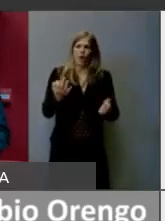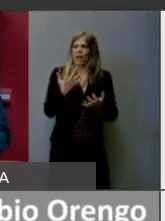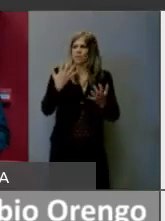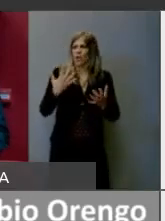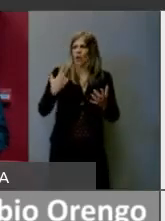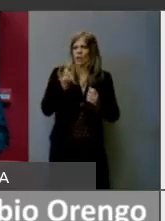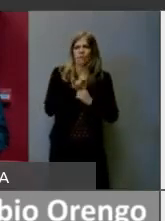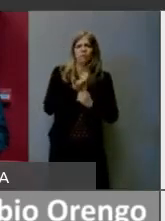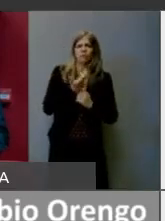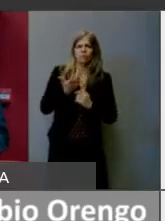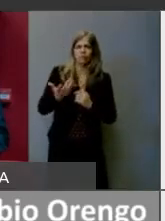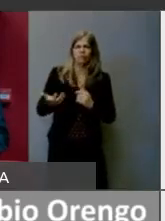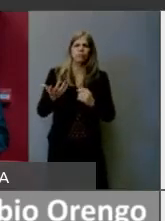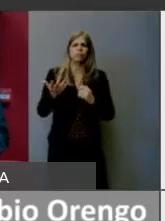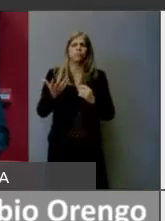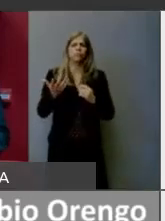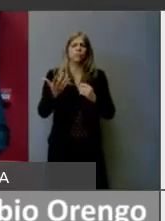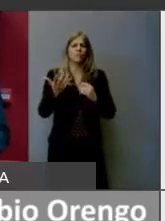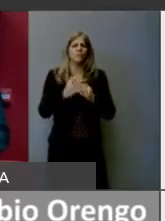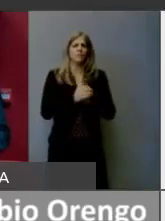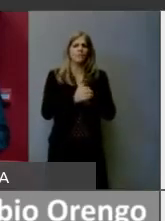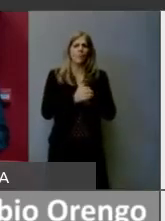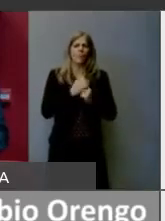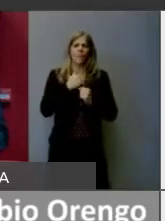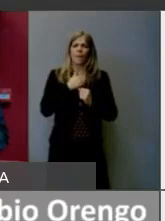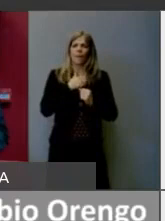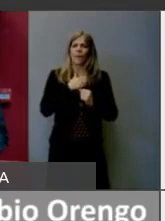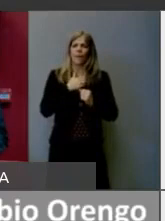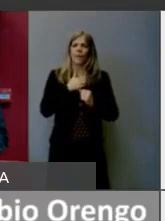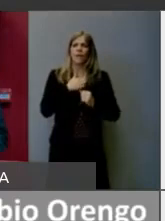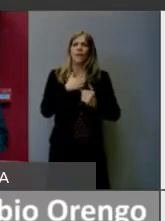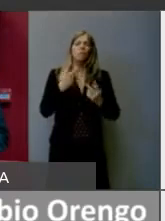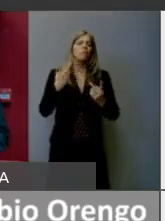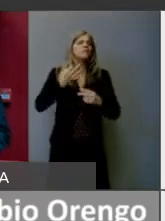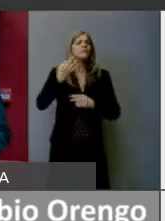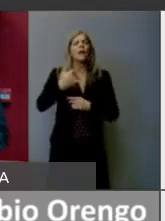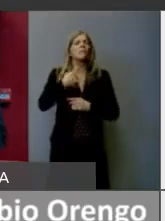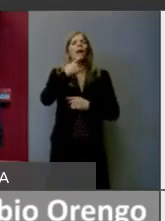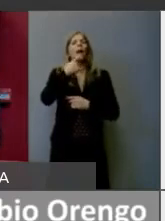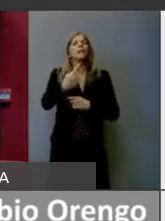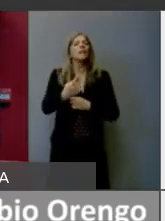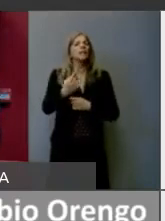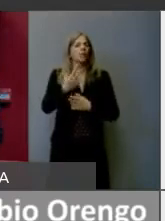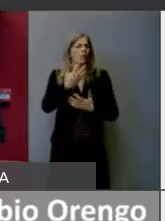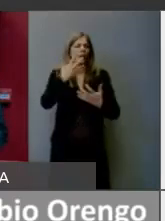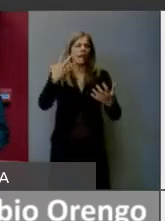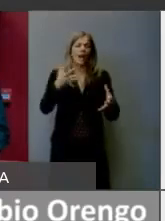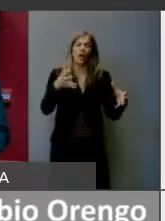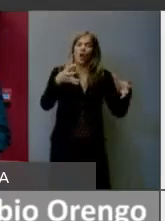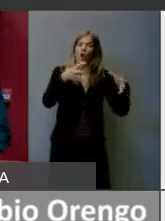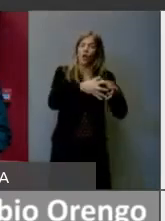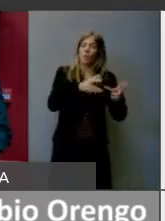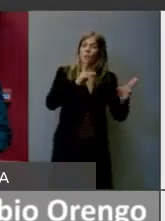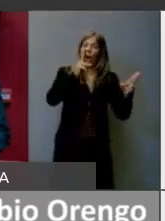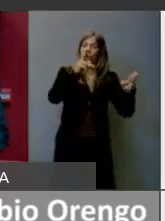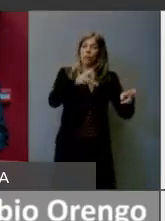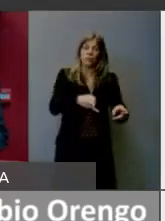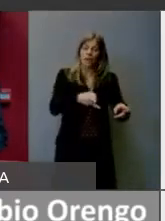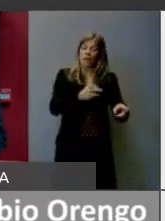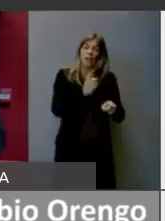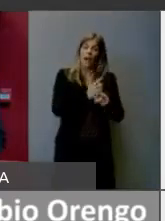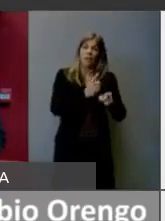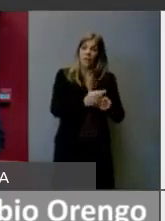occasioni, ha sempre in maniera molto chiara detto ad ASPI ed Autostrade che si deve procedere